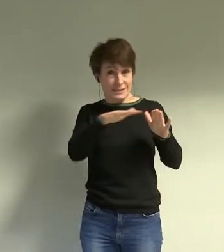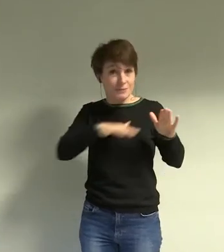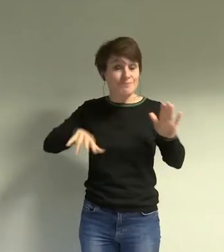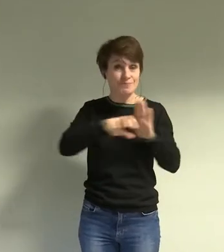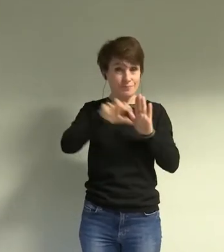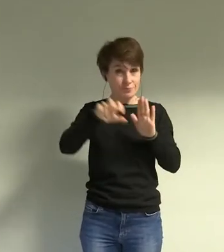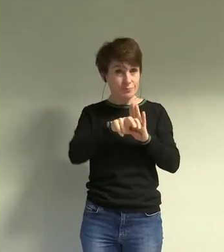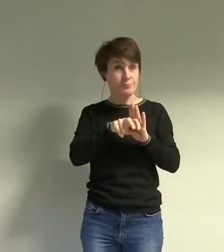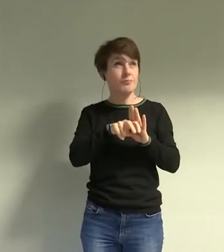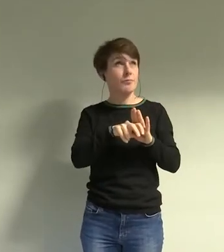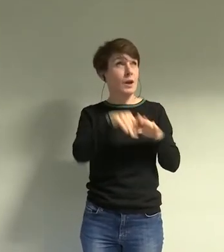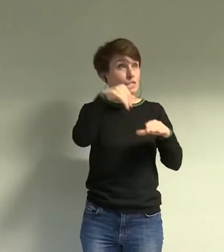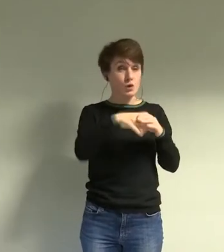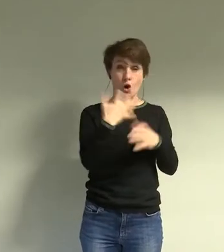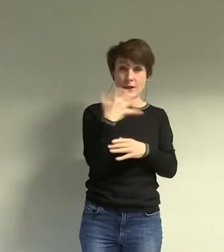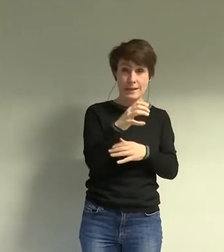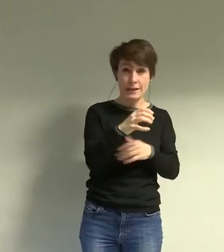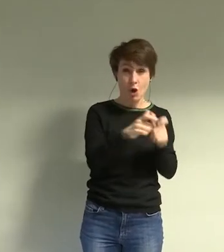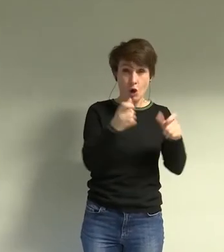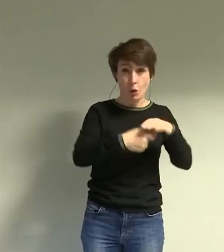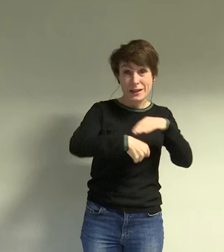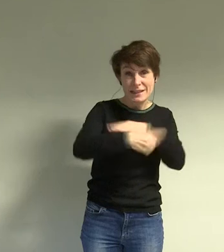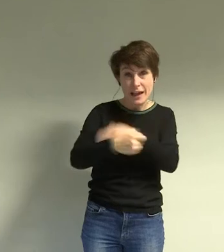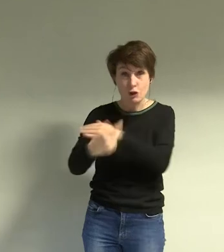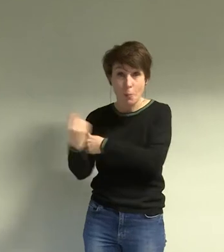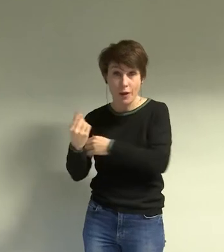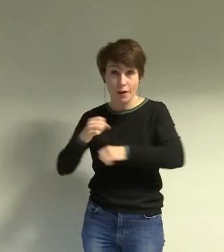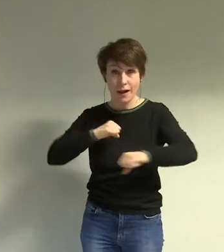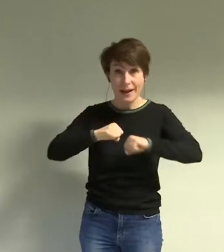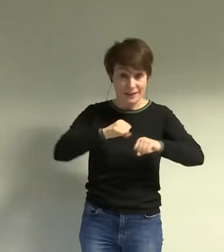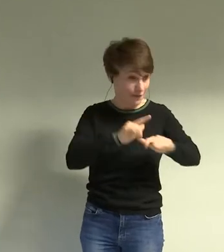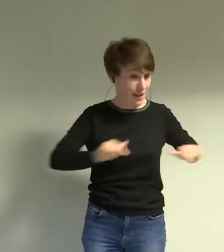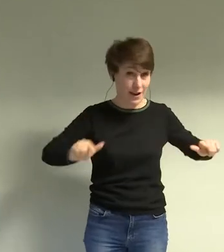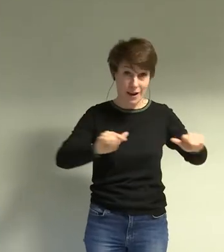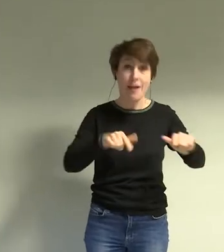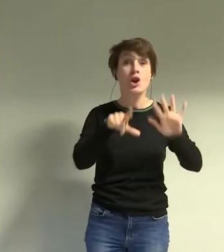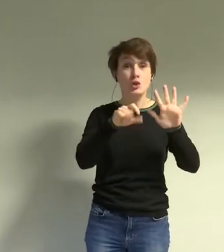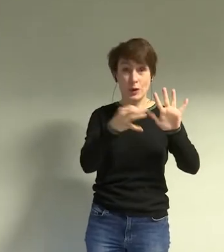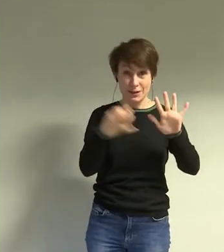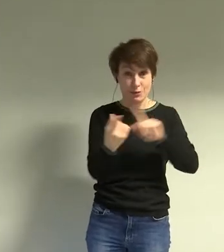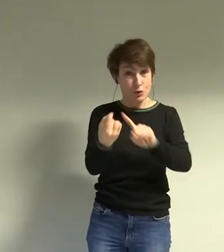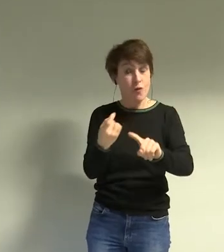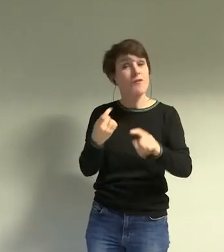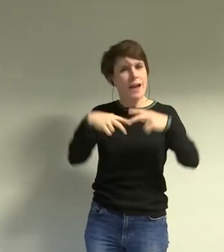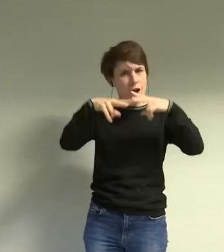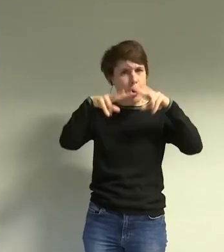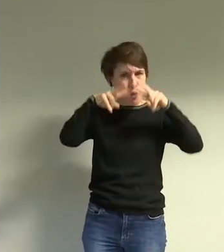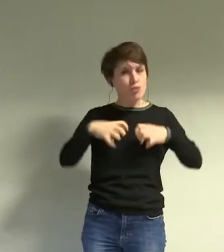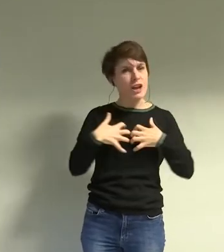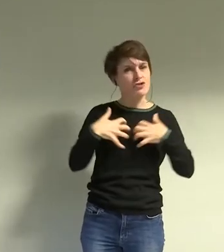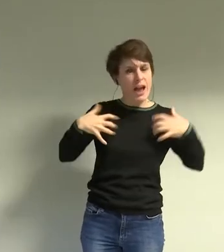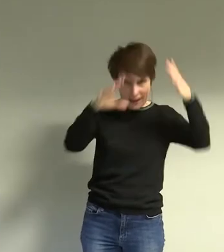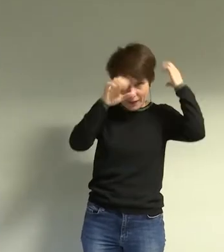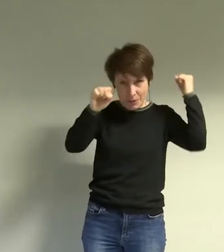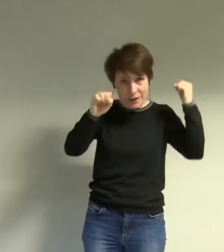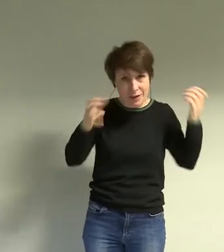500 startups active dans plus de 70 % sont issus de la recherche académique que nous comptons de